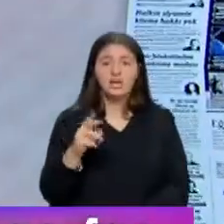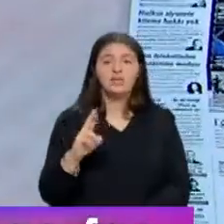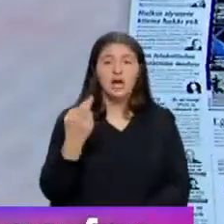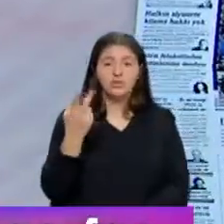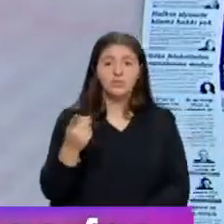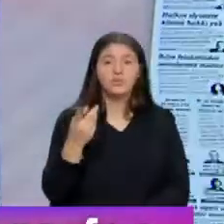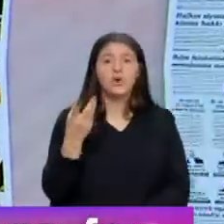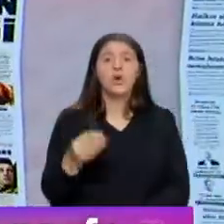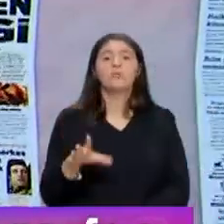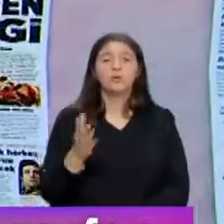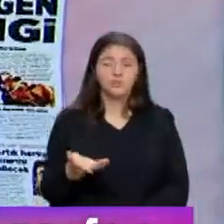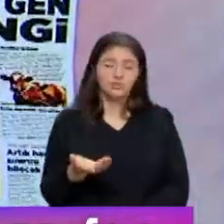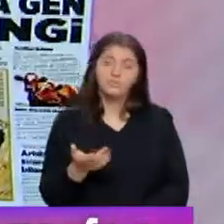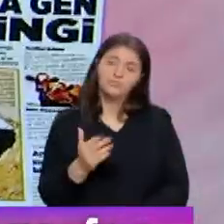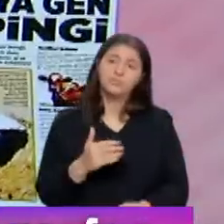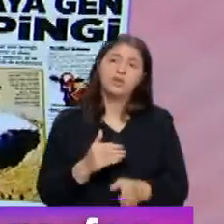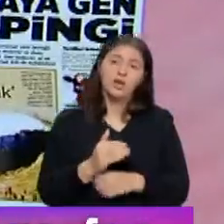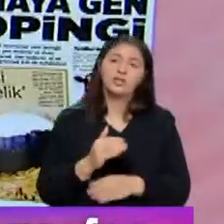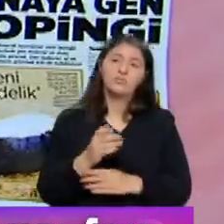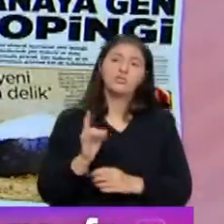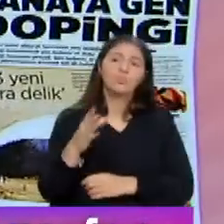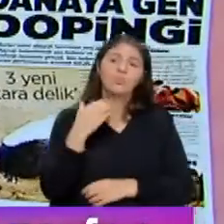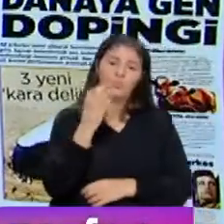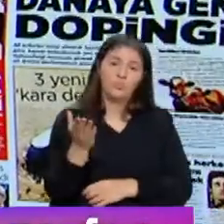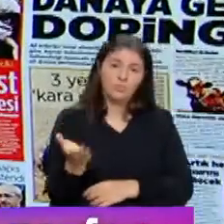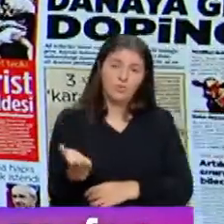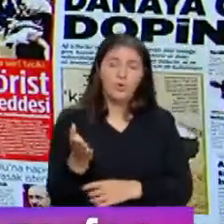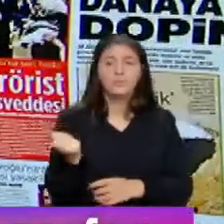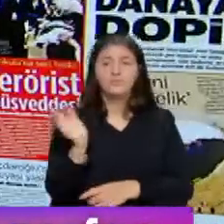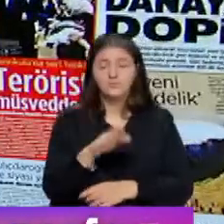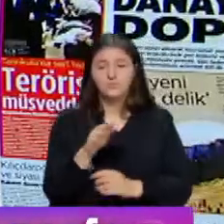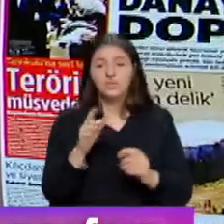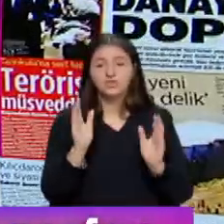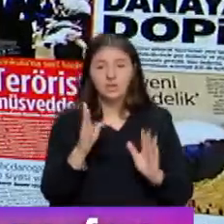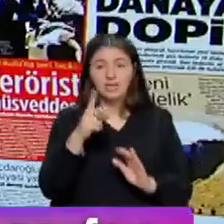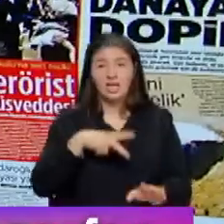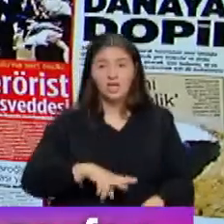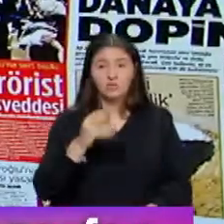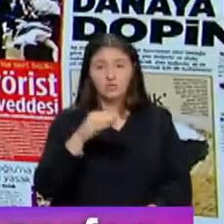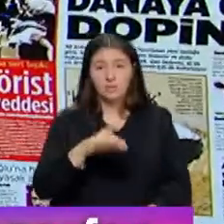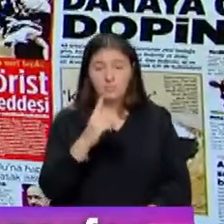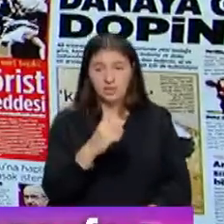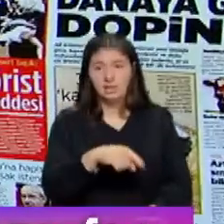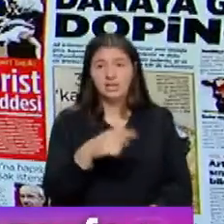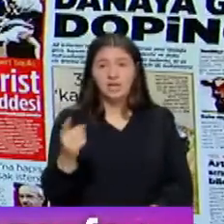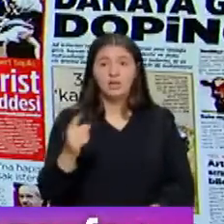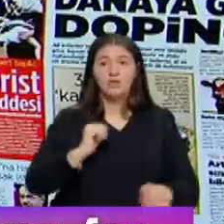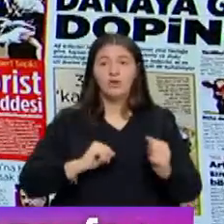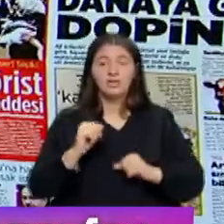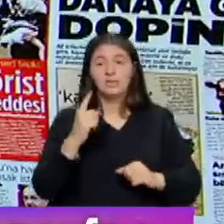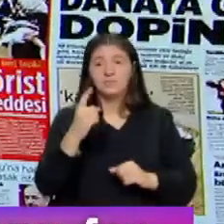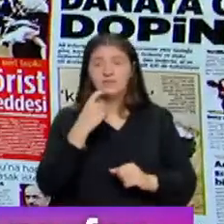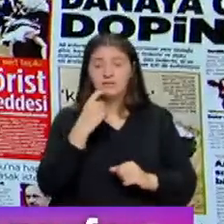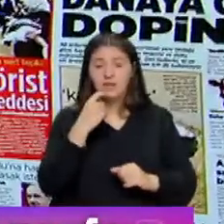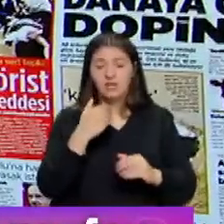randevuların tutmayışı hayatımızdan da çıkmıyor sonra şayet ikiz çocuklarınızdan Biri diğerinden üniversiteye